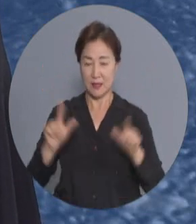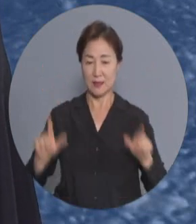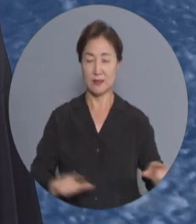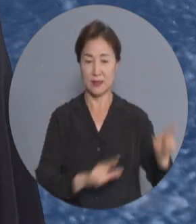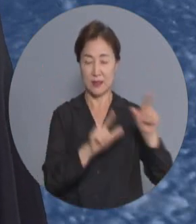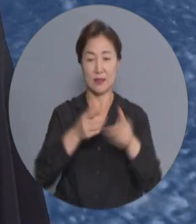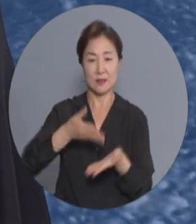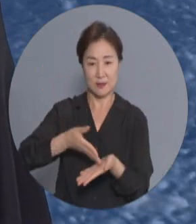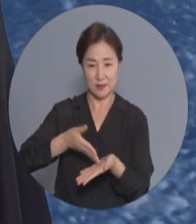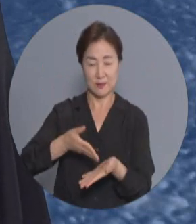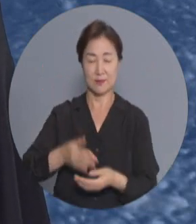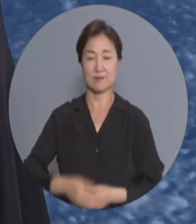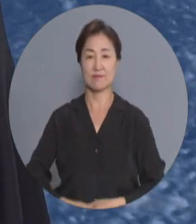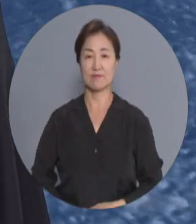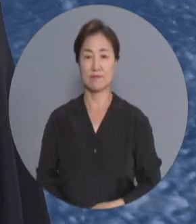포커스 송유 하였습니다